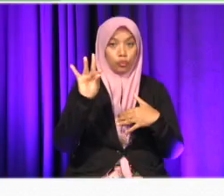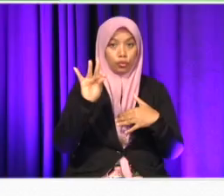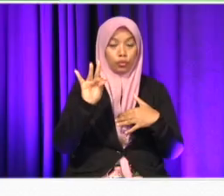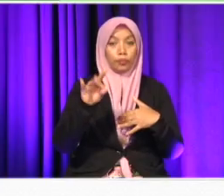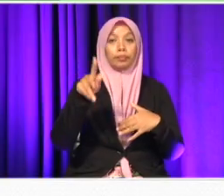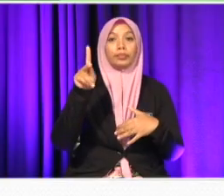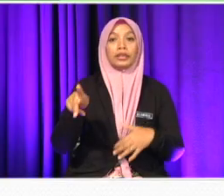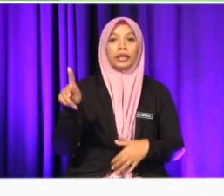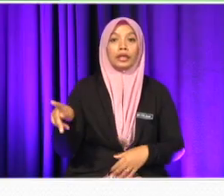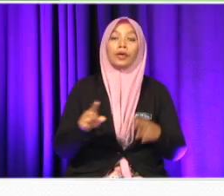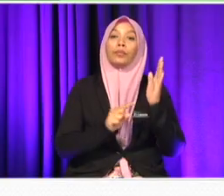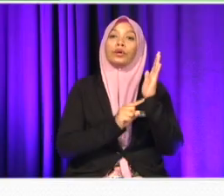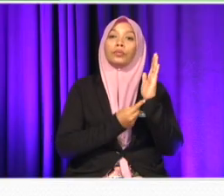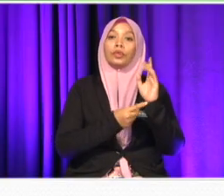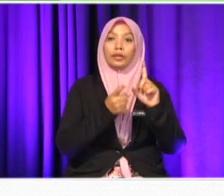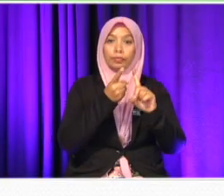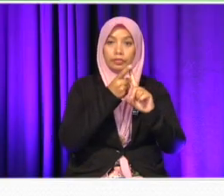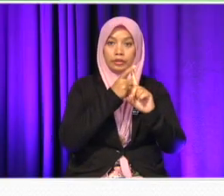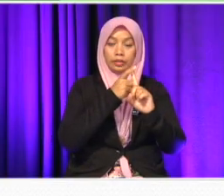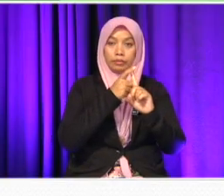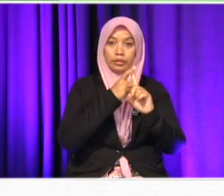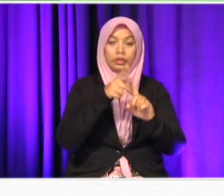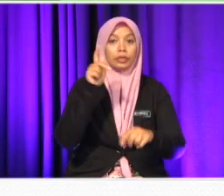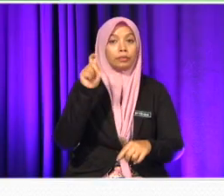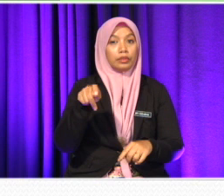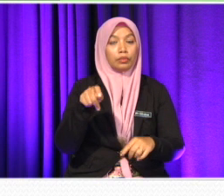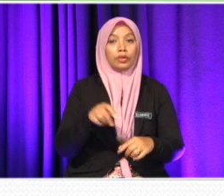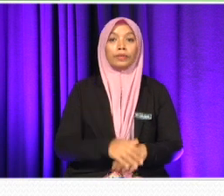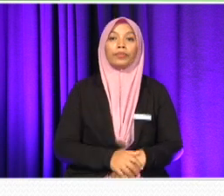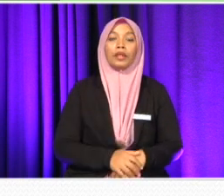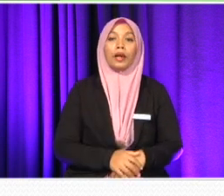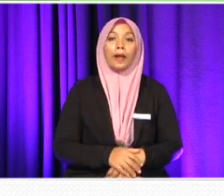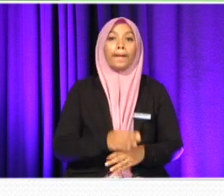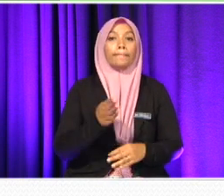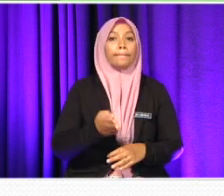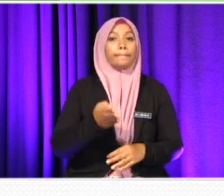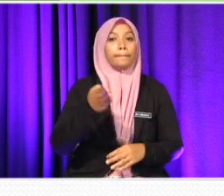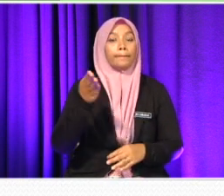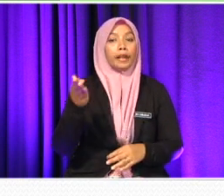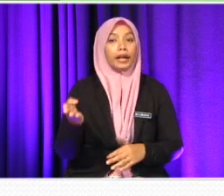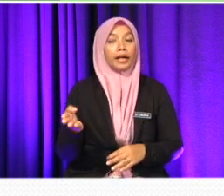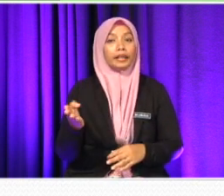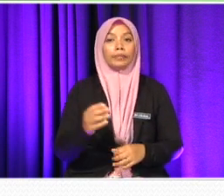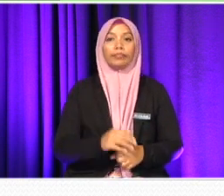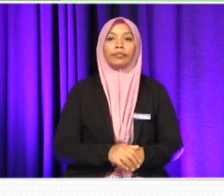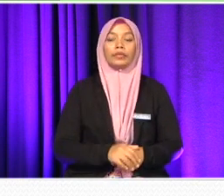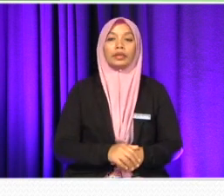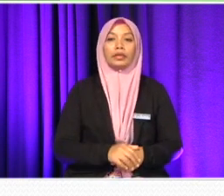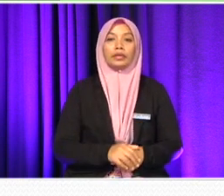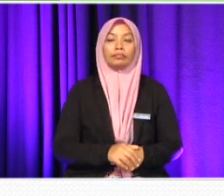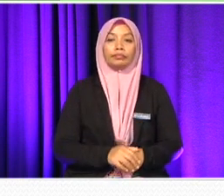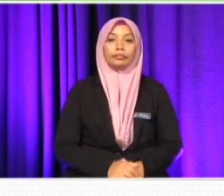bermula dengan pertama keperluan bahan mentah atau input dan yang kedua kapasitif operasi penularan